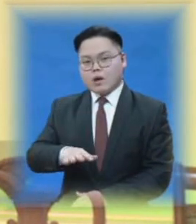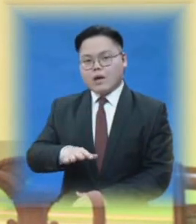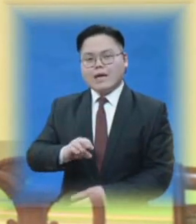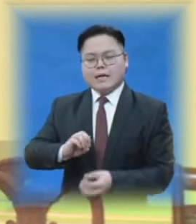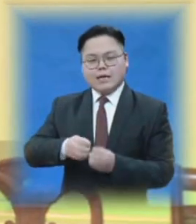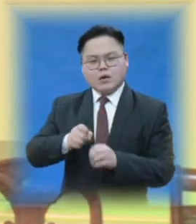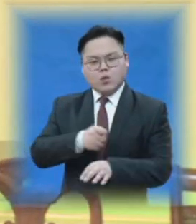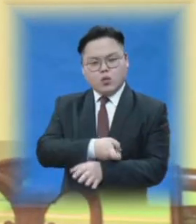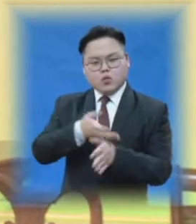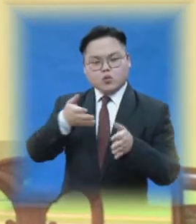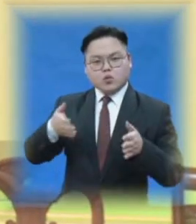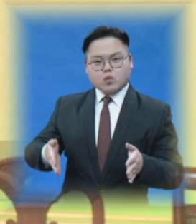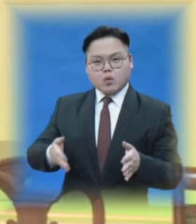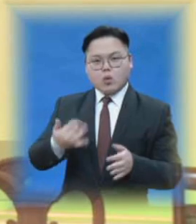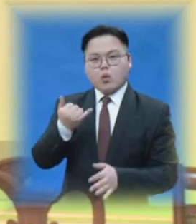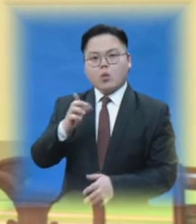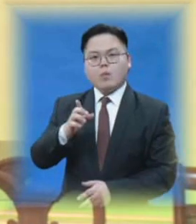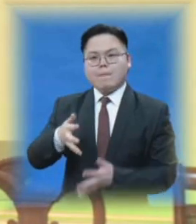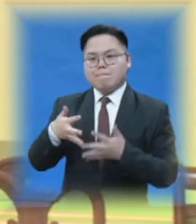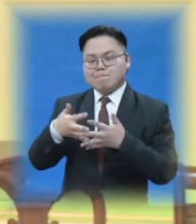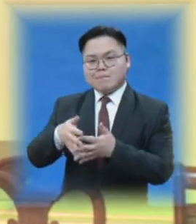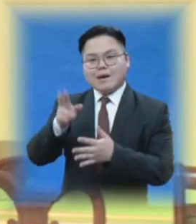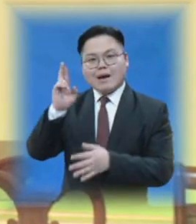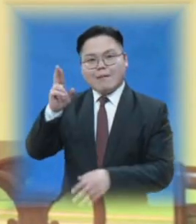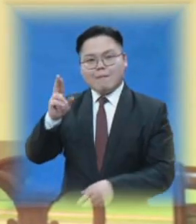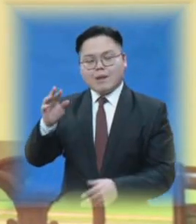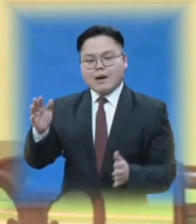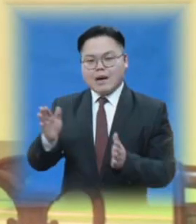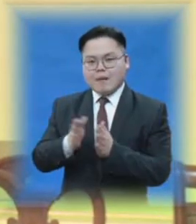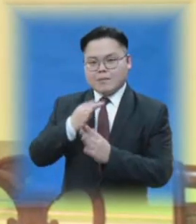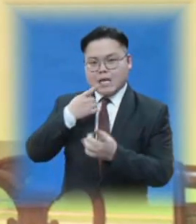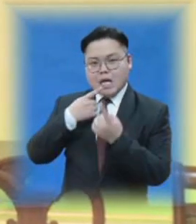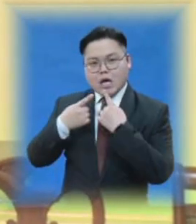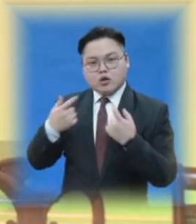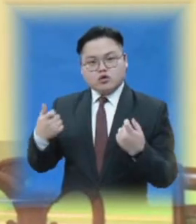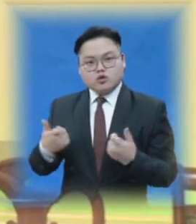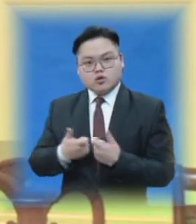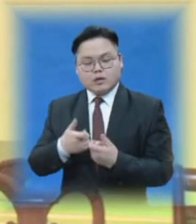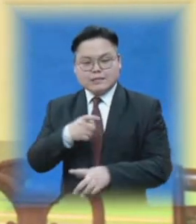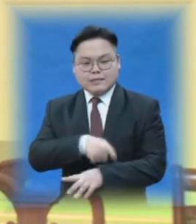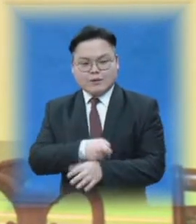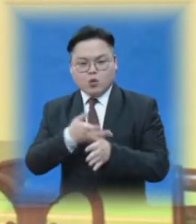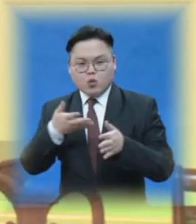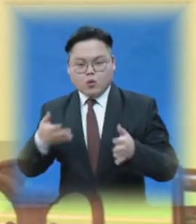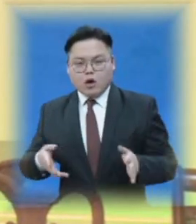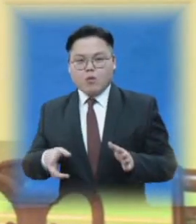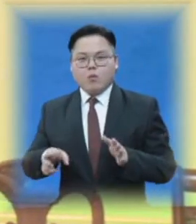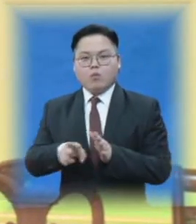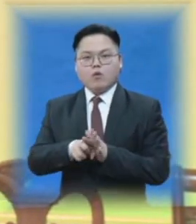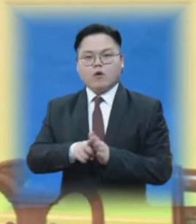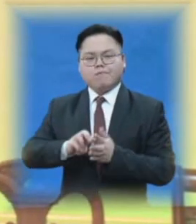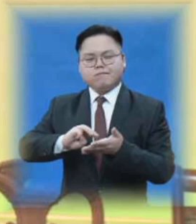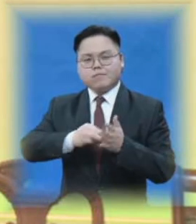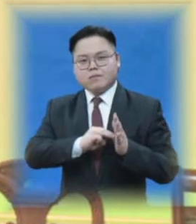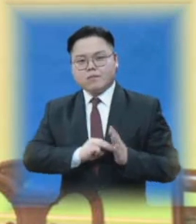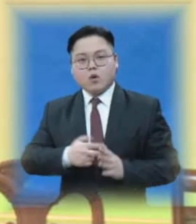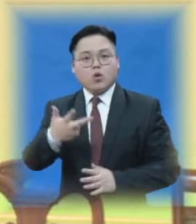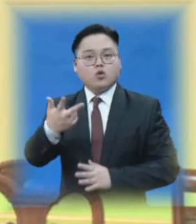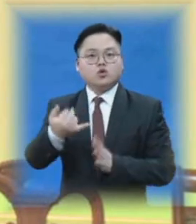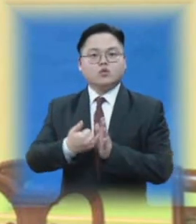хэрэгслээр зөвшөөрсөн. Бид нар өөрсдийн бас тиймээсэл цаг хугацаа боломжоо тооцоод 36 сарын 6